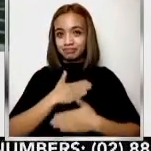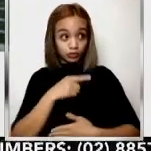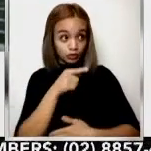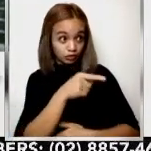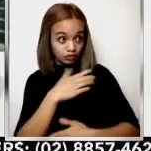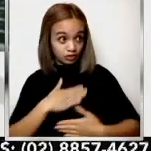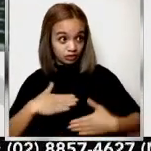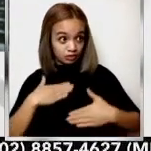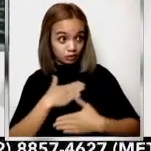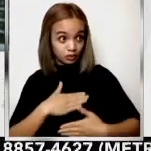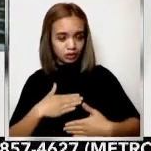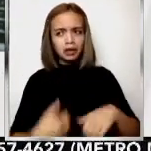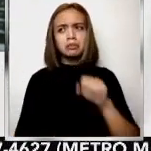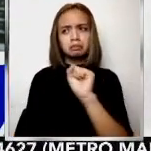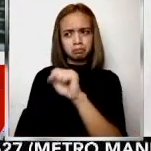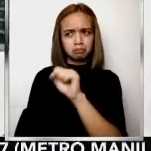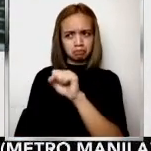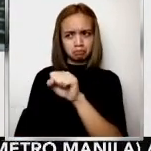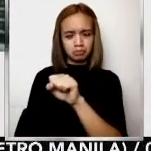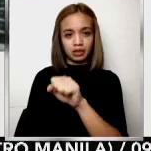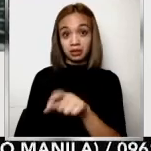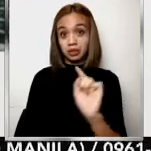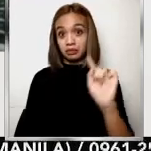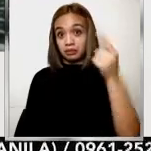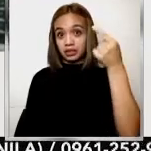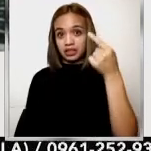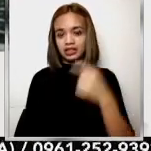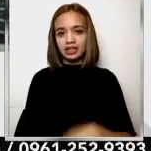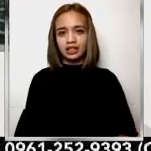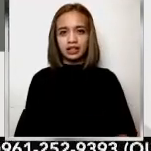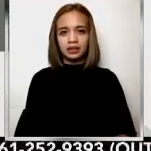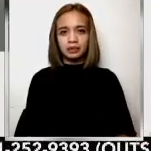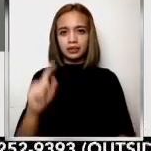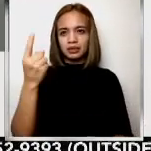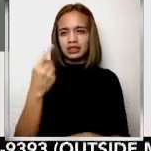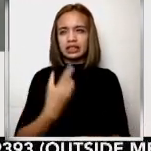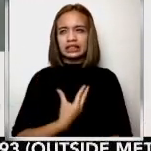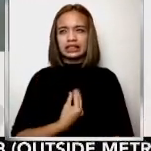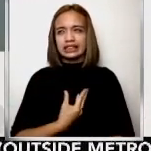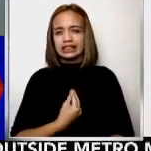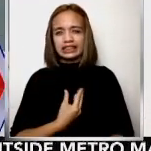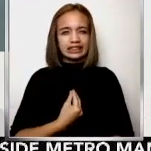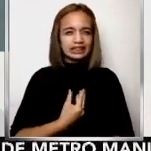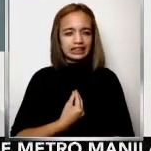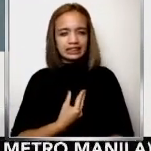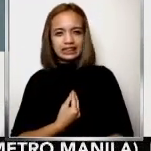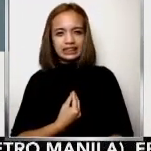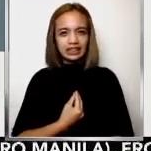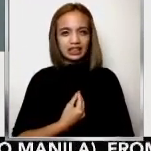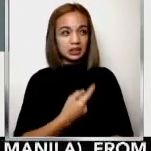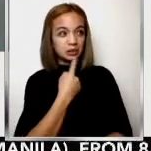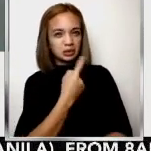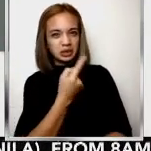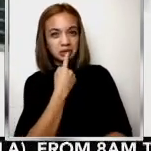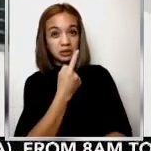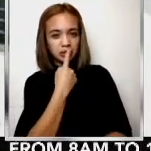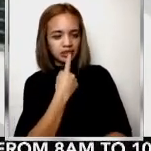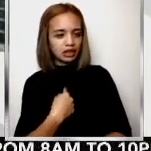Oo, na-enjoy ko. Nung una nga, nung mga first scenes, medyo rin nakaban pa ako eh. Parang hindi nga daw first time, sabi ni Direk